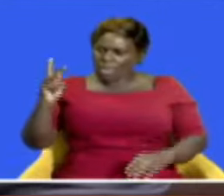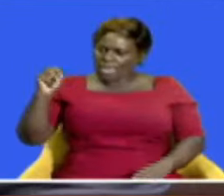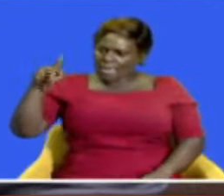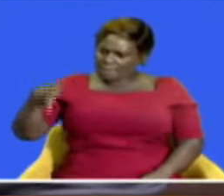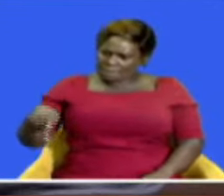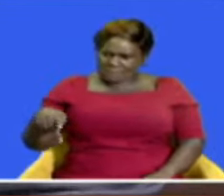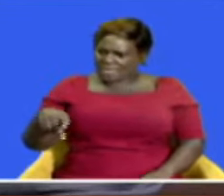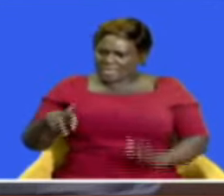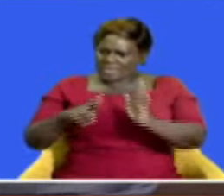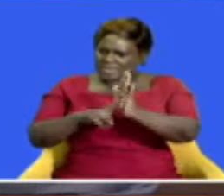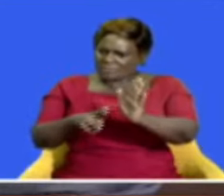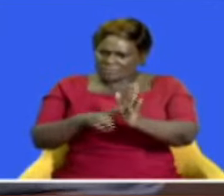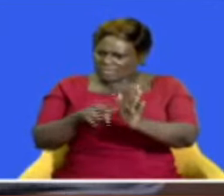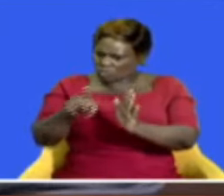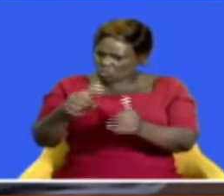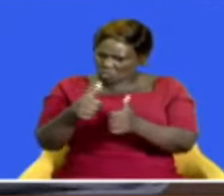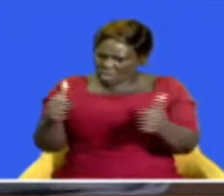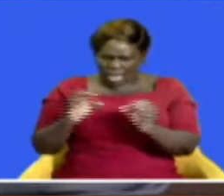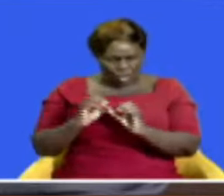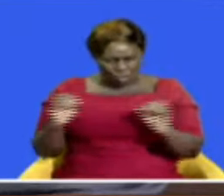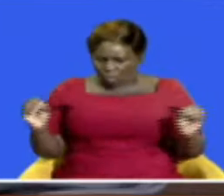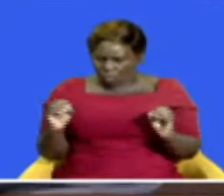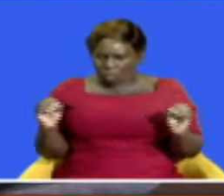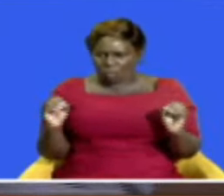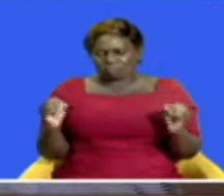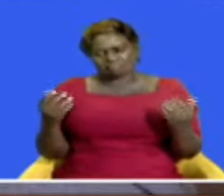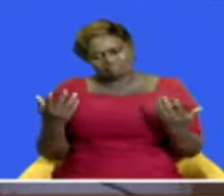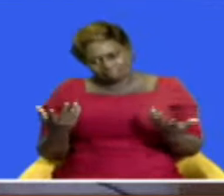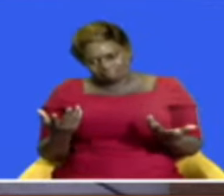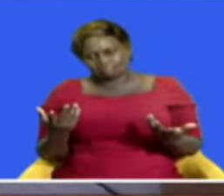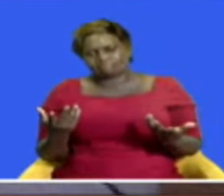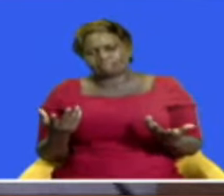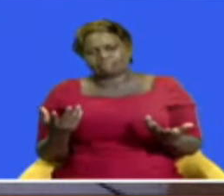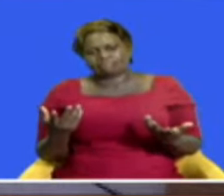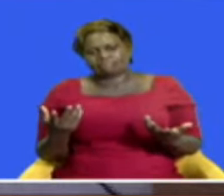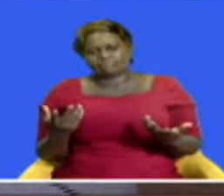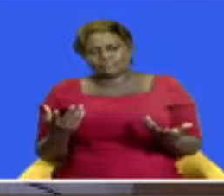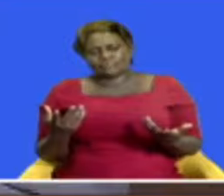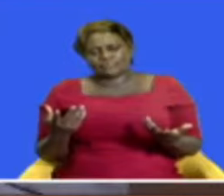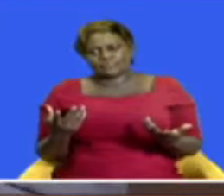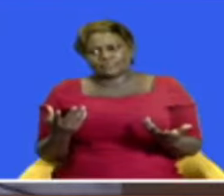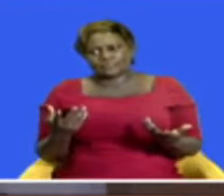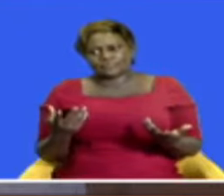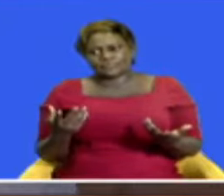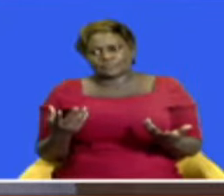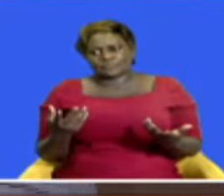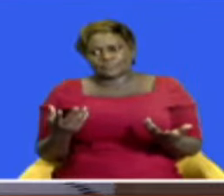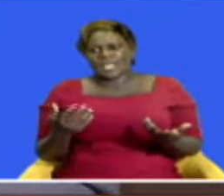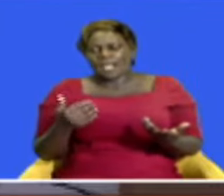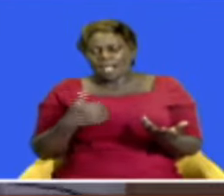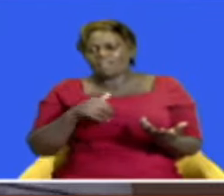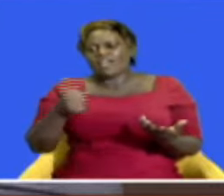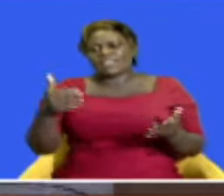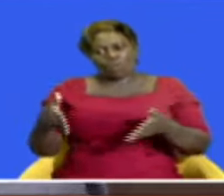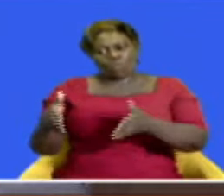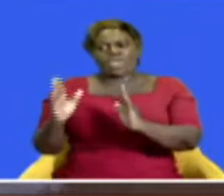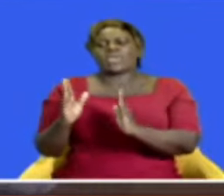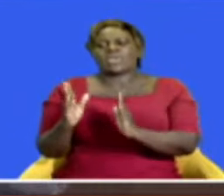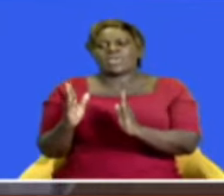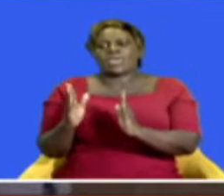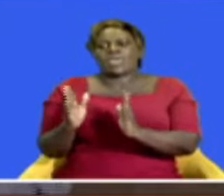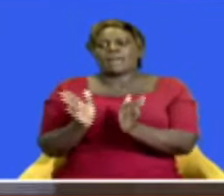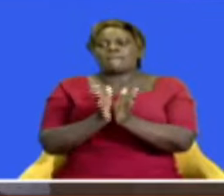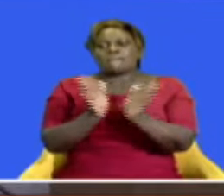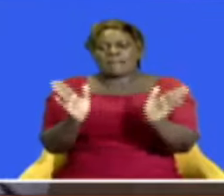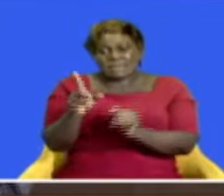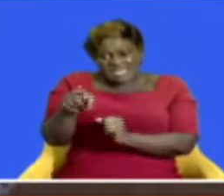hakuwakilishi, hapendekezi, hatetei mapendekezo yako na yale wewe unaona ndiyo yanafaa, kuna njia mbadala ambayo